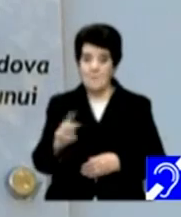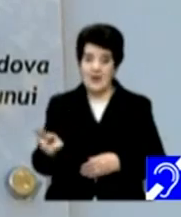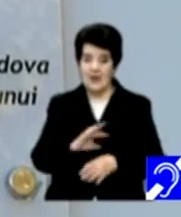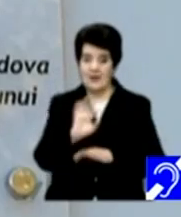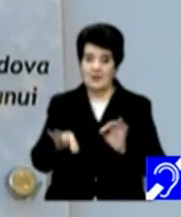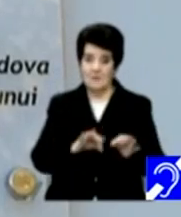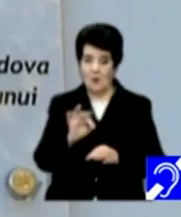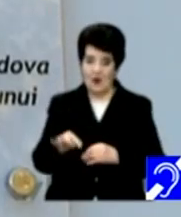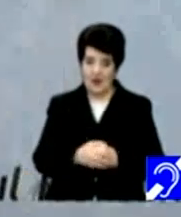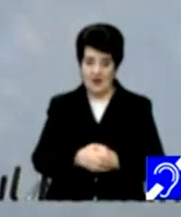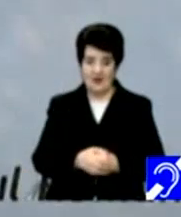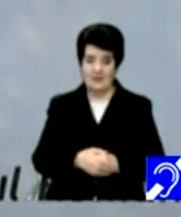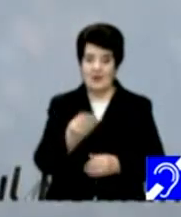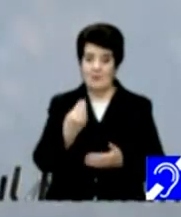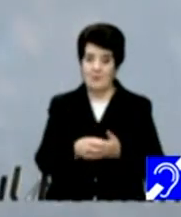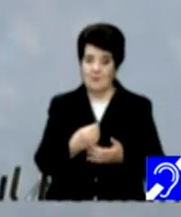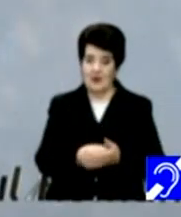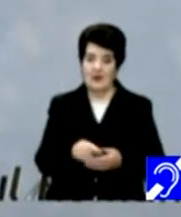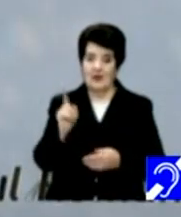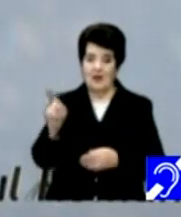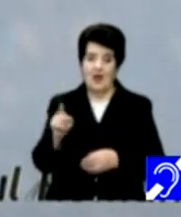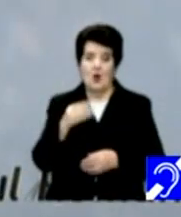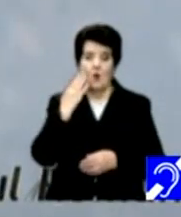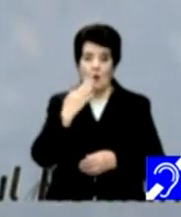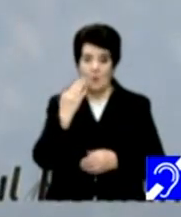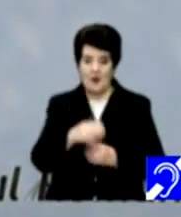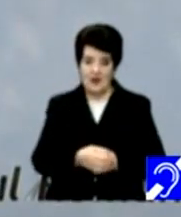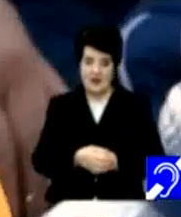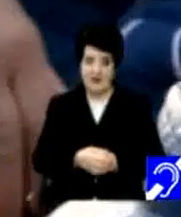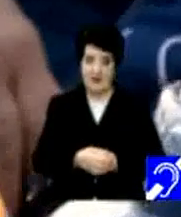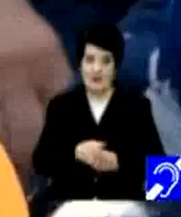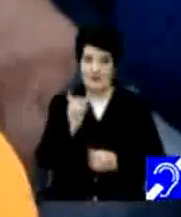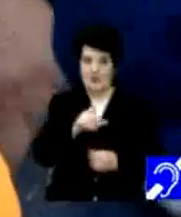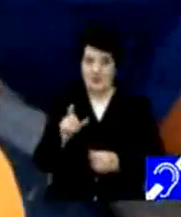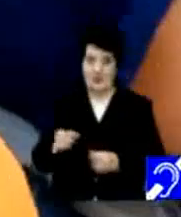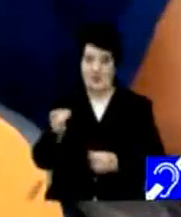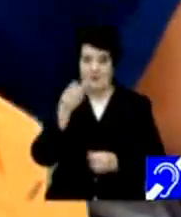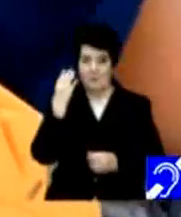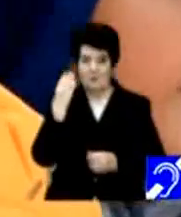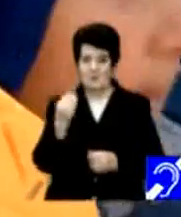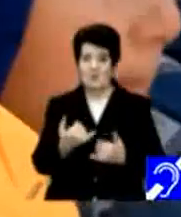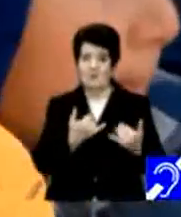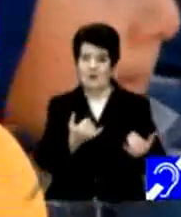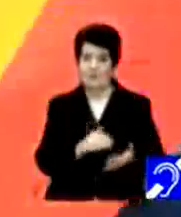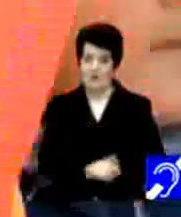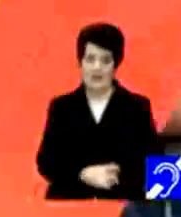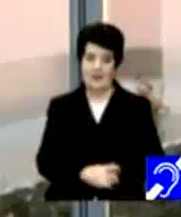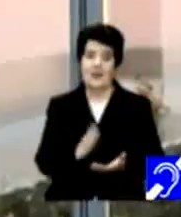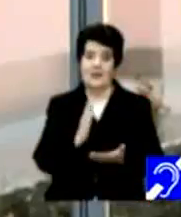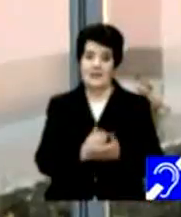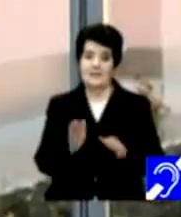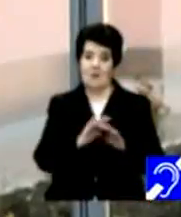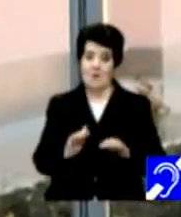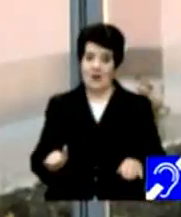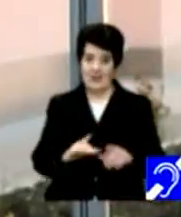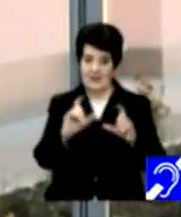fost finalizate cu bani de la Guvernul României în folosul dumneavoastră, în folosul cetățenilor Republicii Moldova. Este o grădiniță